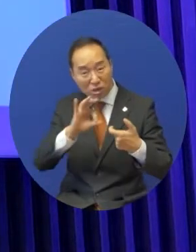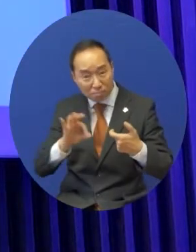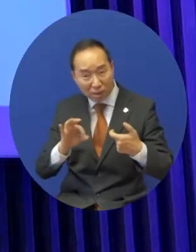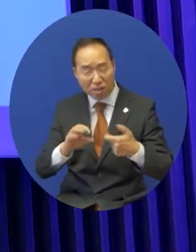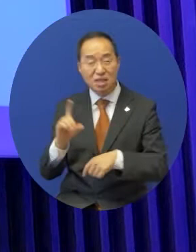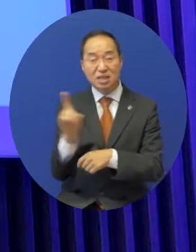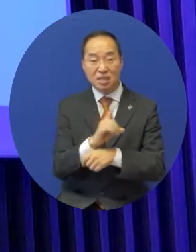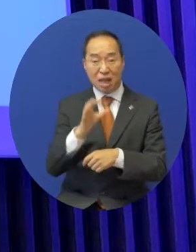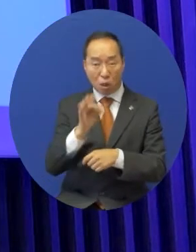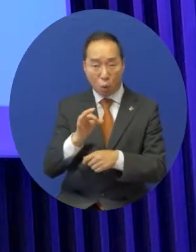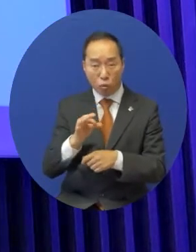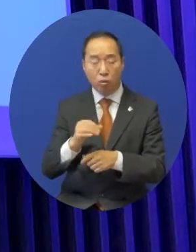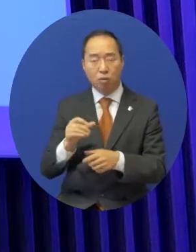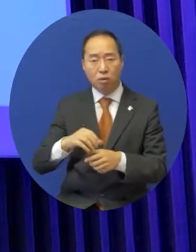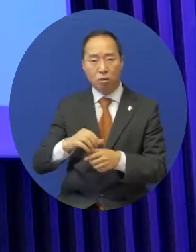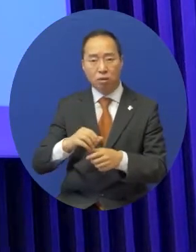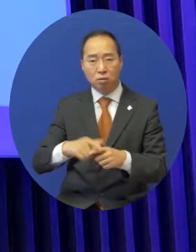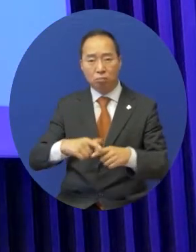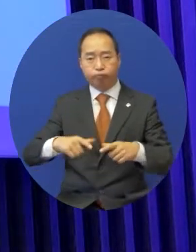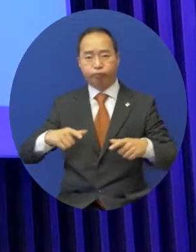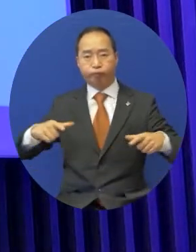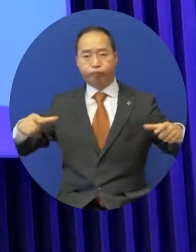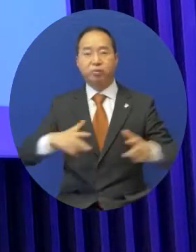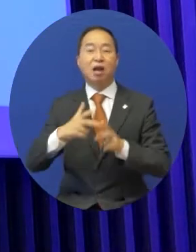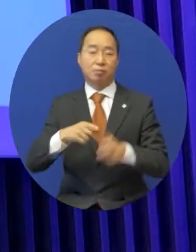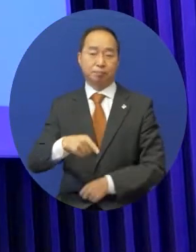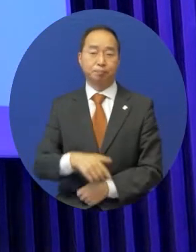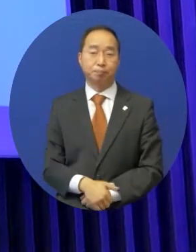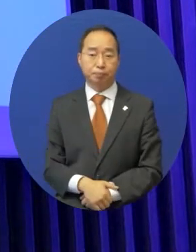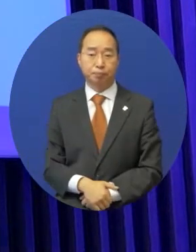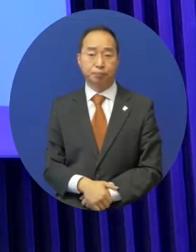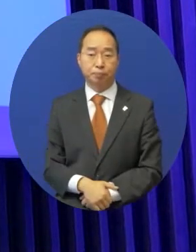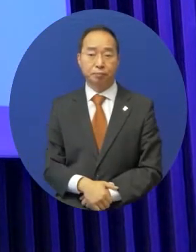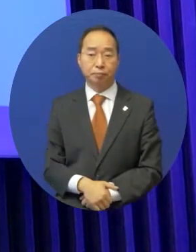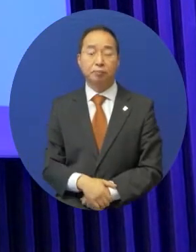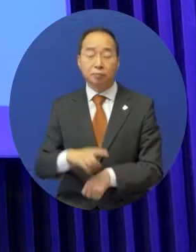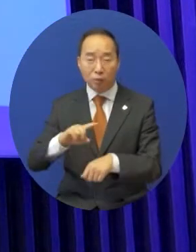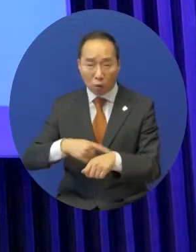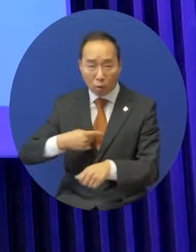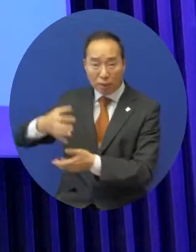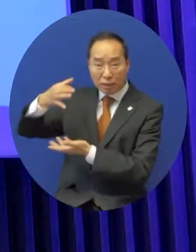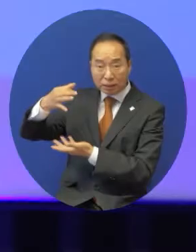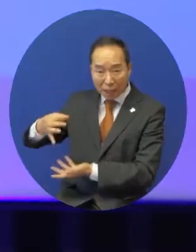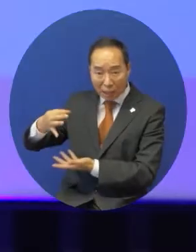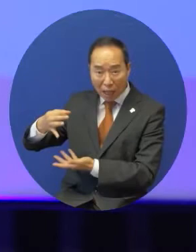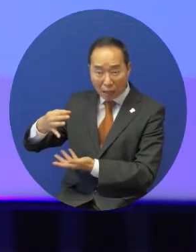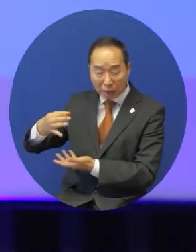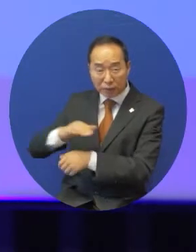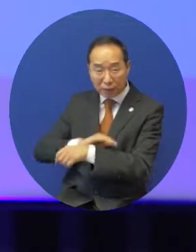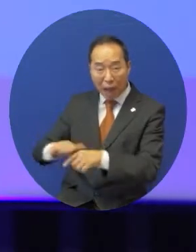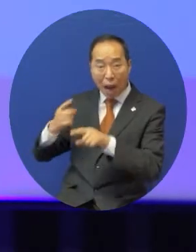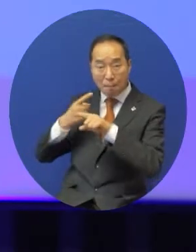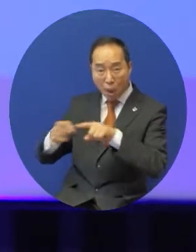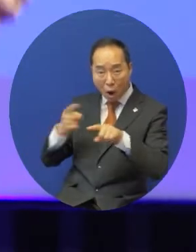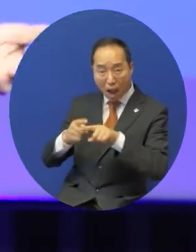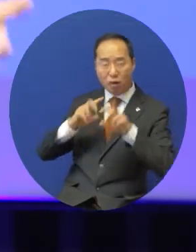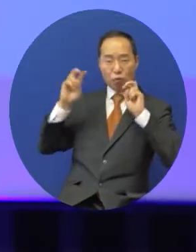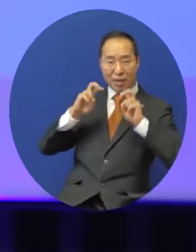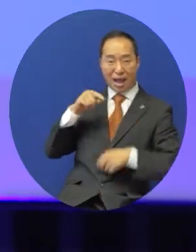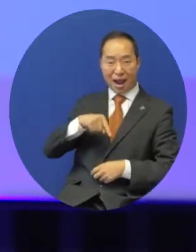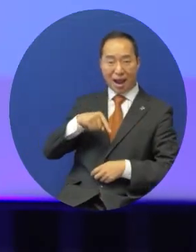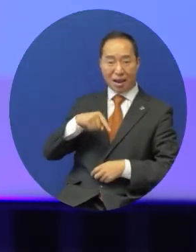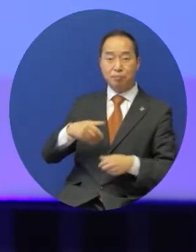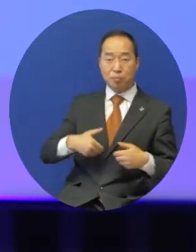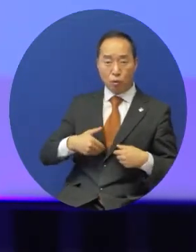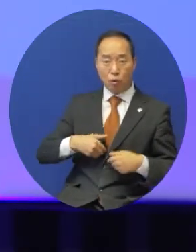즉 60%씩 성장하는 산업이 되고요. 이런 산업에서 일단 자산을 제대로